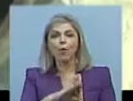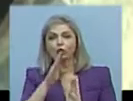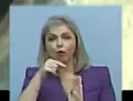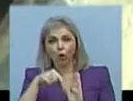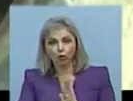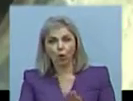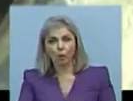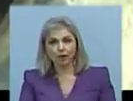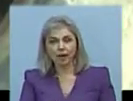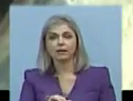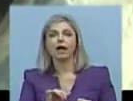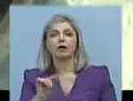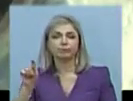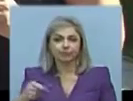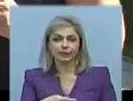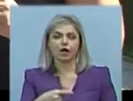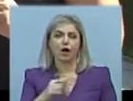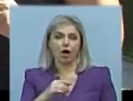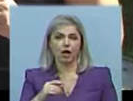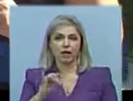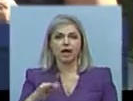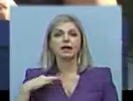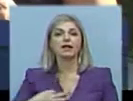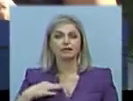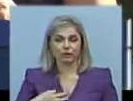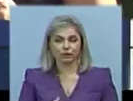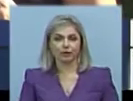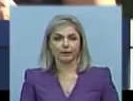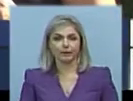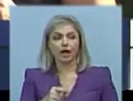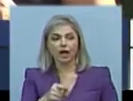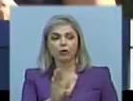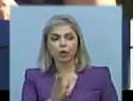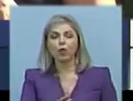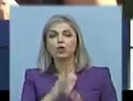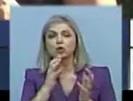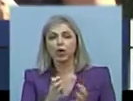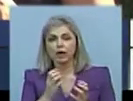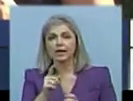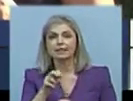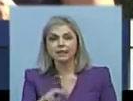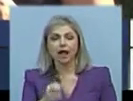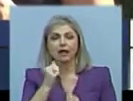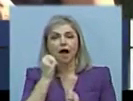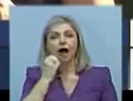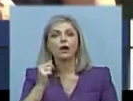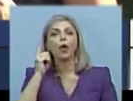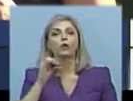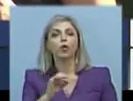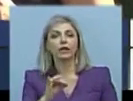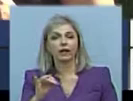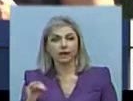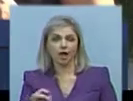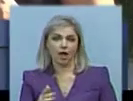долучити до цього і прикордонників. Після реставрації кратерний сосуд зберігатиметься в залі археології обласного краєзнавчого музею.